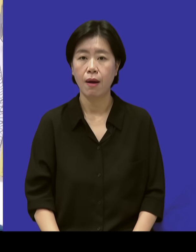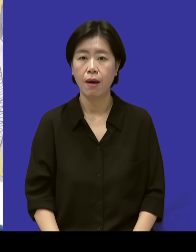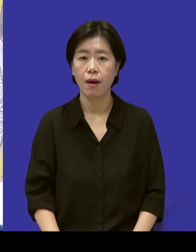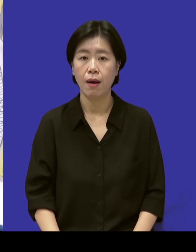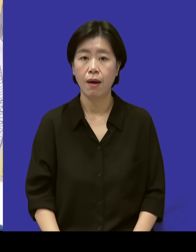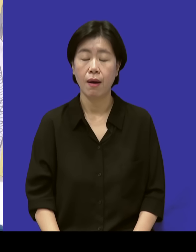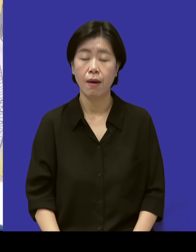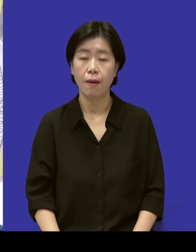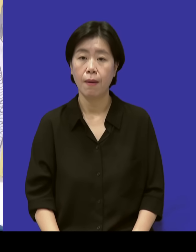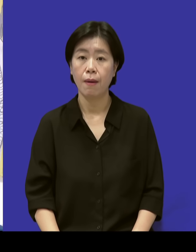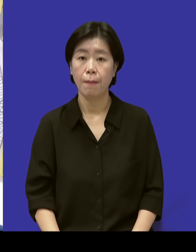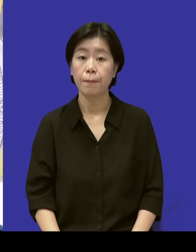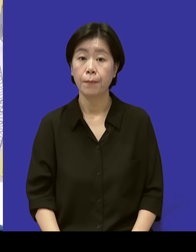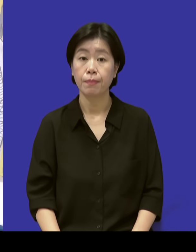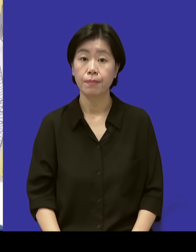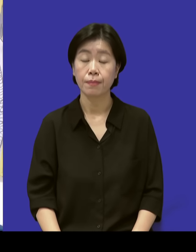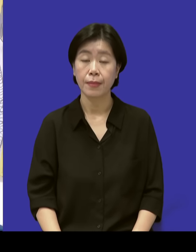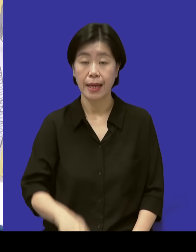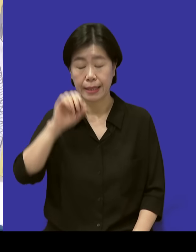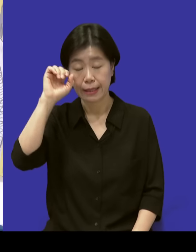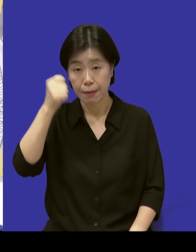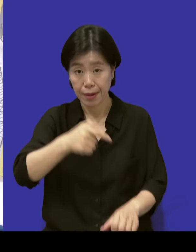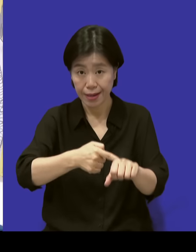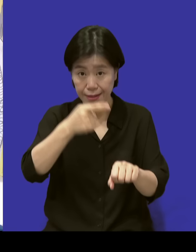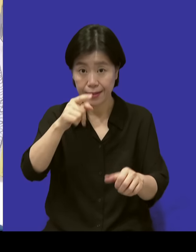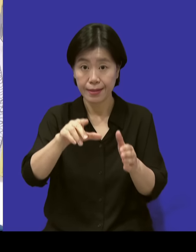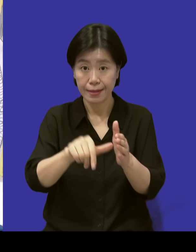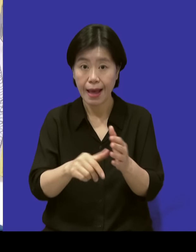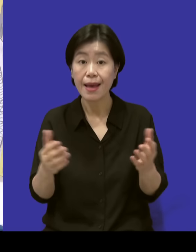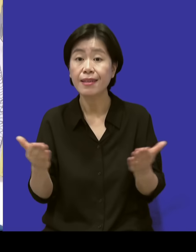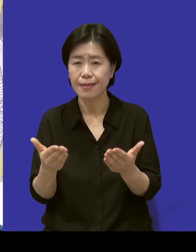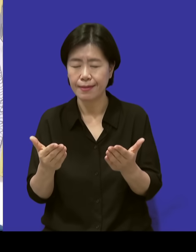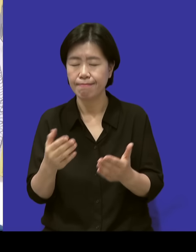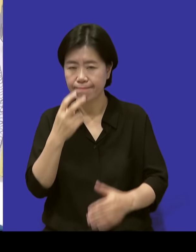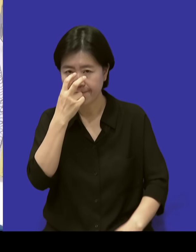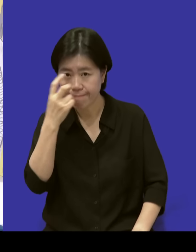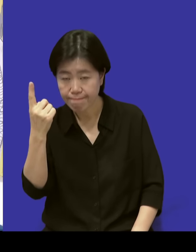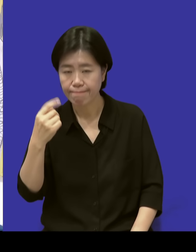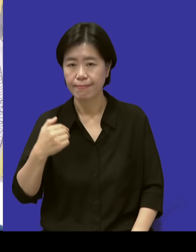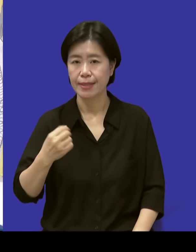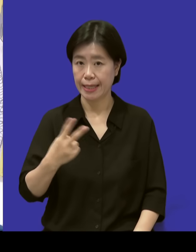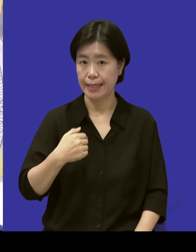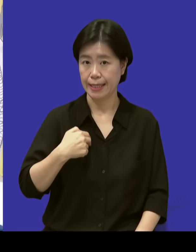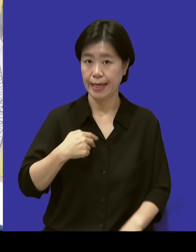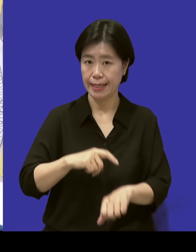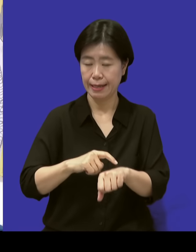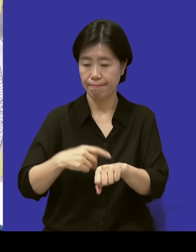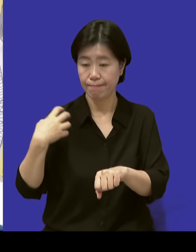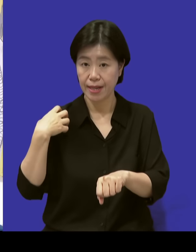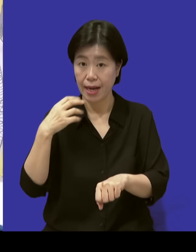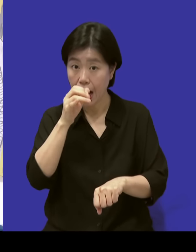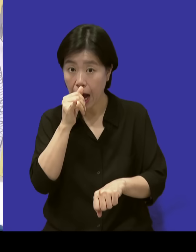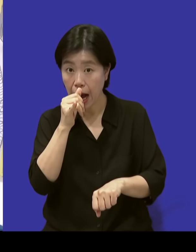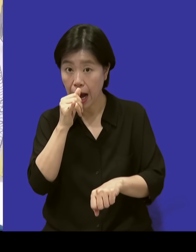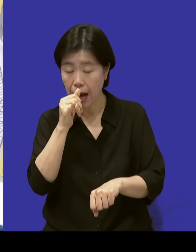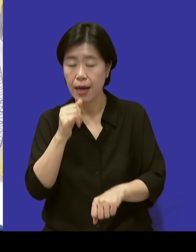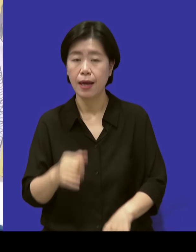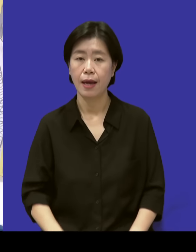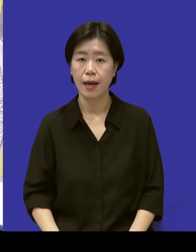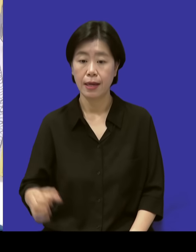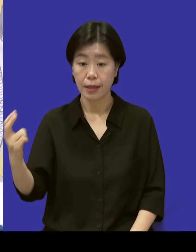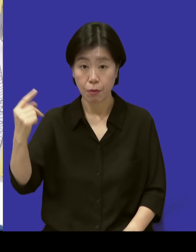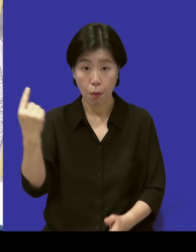세우고 새벽 1시에 이제 다시 근무를 하다 왔더니 네. 다 자더라고요. 네. 자서 아, 자니까 아무도 안